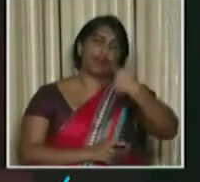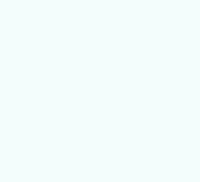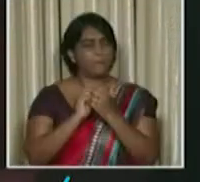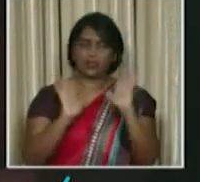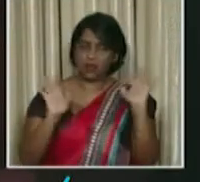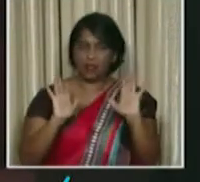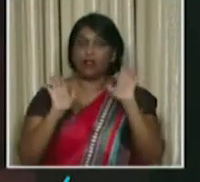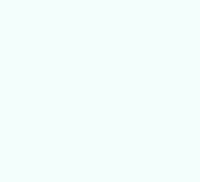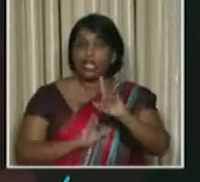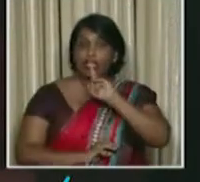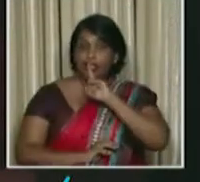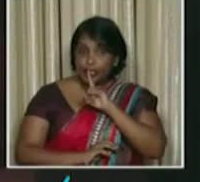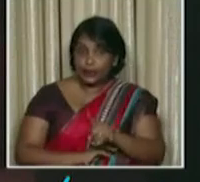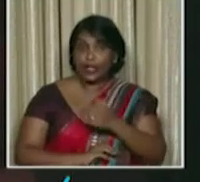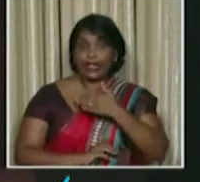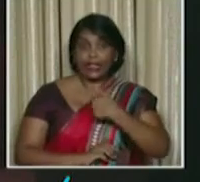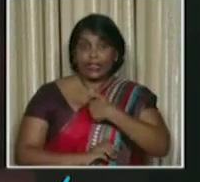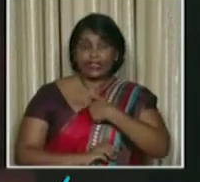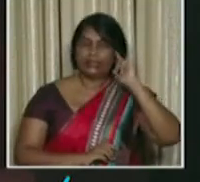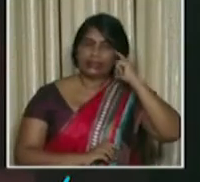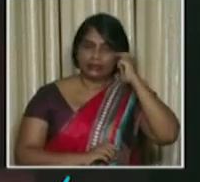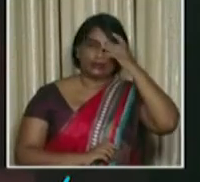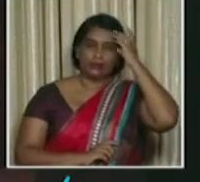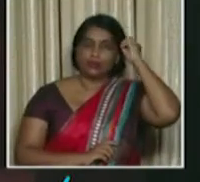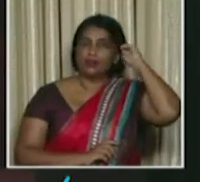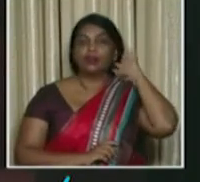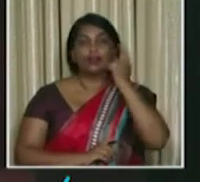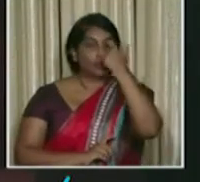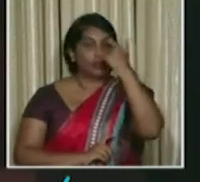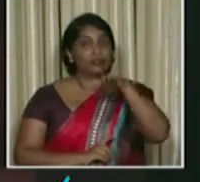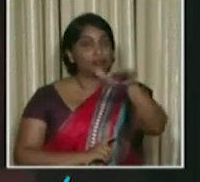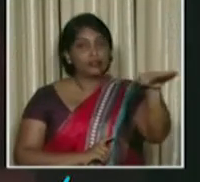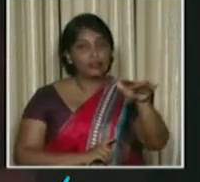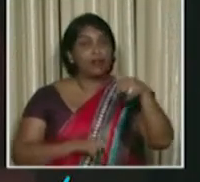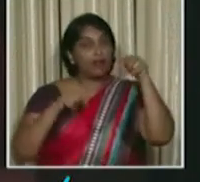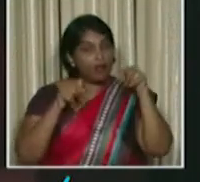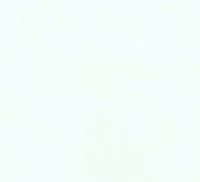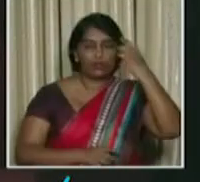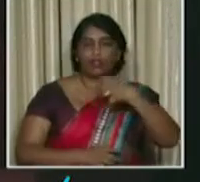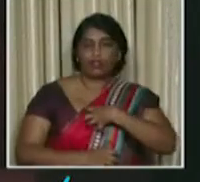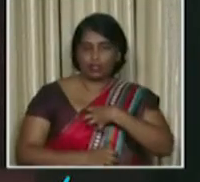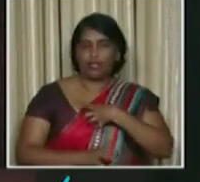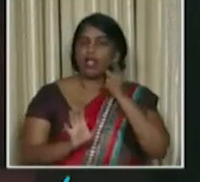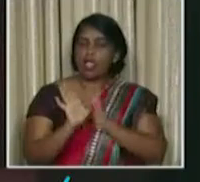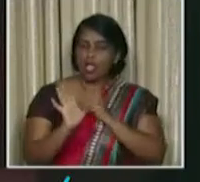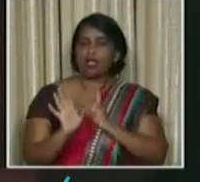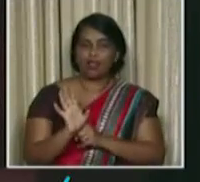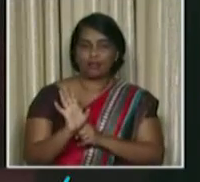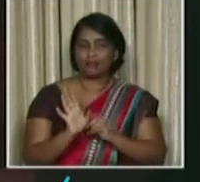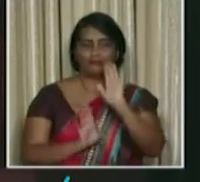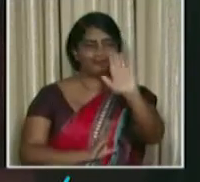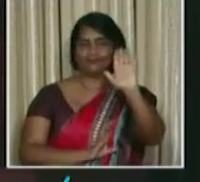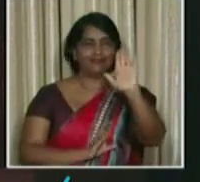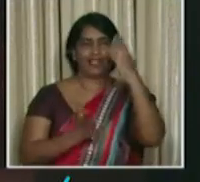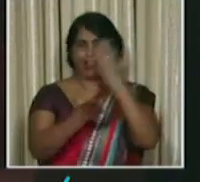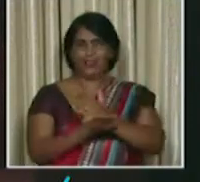දෙන්නේ කිව්වට ඒ කිව්වේ හිතේ තිබුණු වේදනාවට කතෝලික ප්‍රජාවගේ අදටත් ඒ වේදනාව තියෙනවා හැමදාම නෑ නෑ නෑ මේ එහෙම